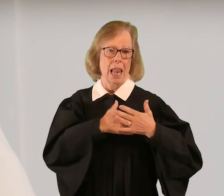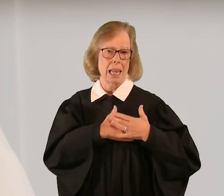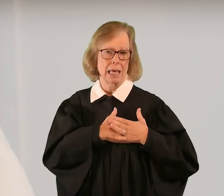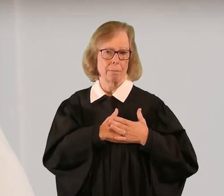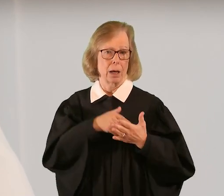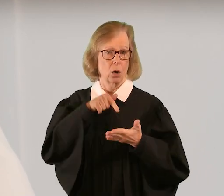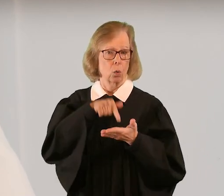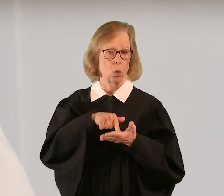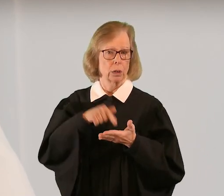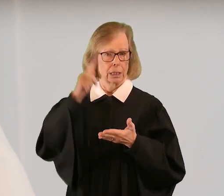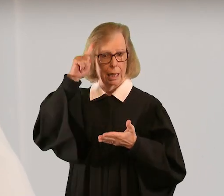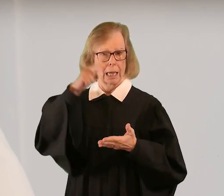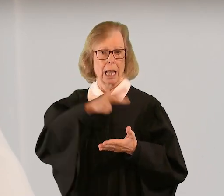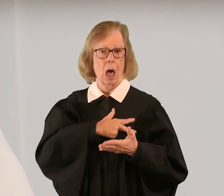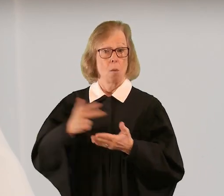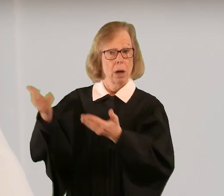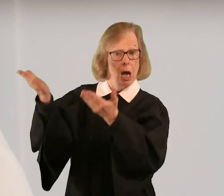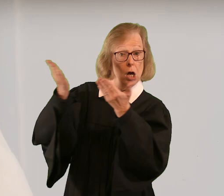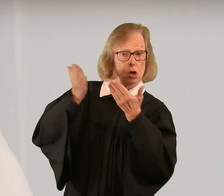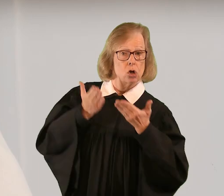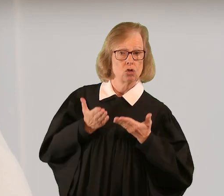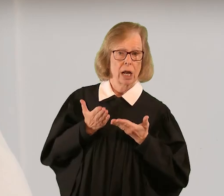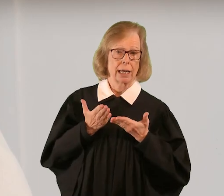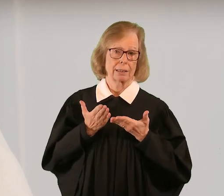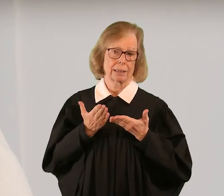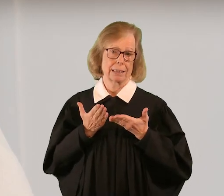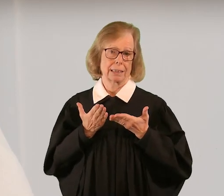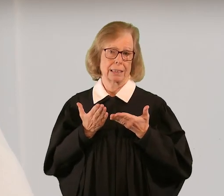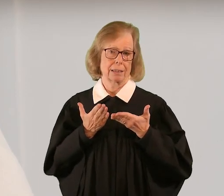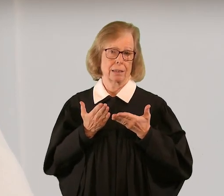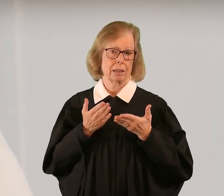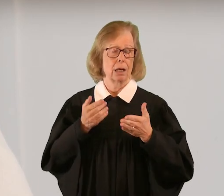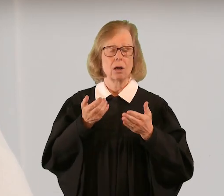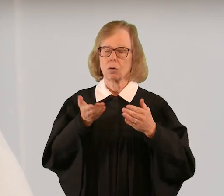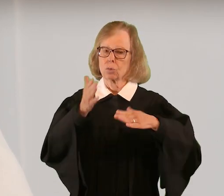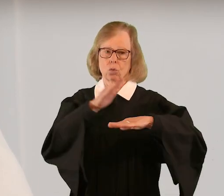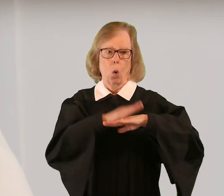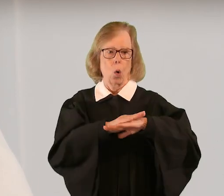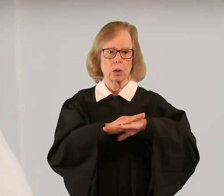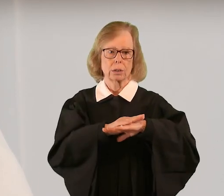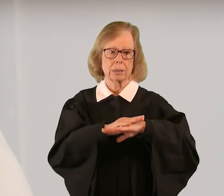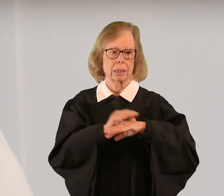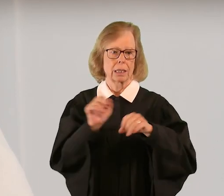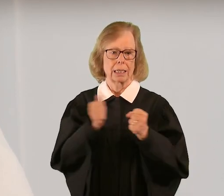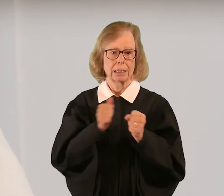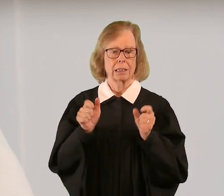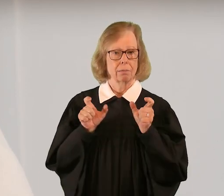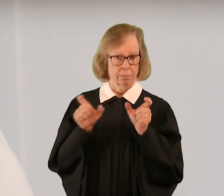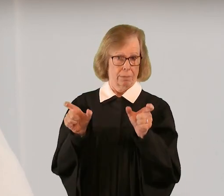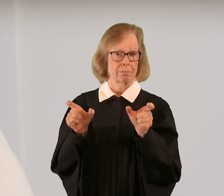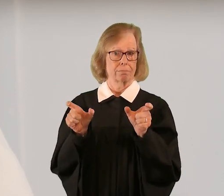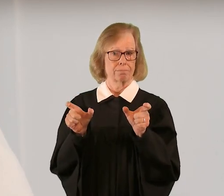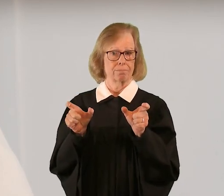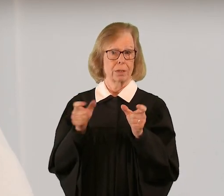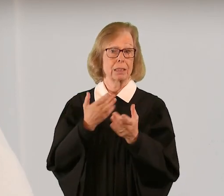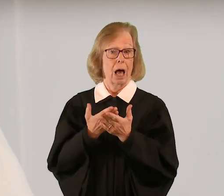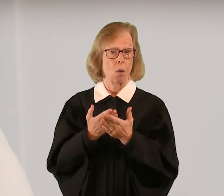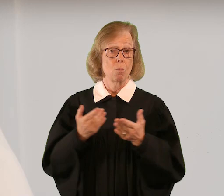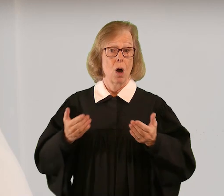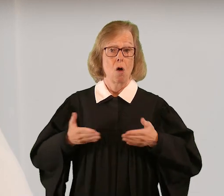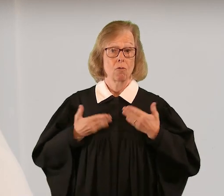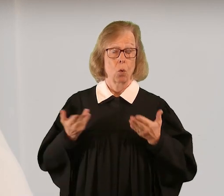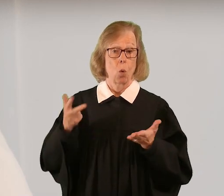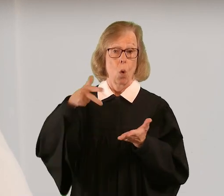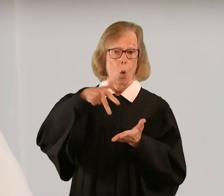der Tod die Macht der Liebe töten kann. Darum, frohe Ostern, bleiben wir dabei.